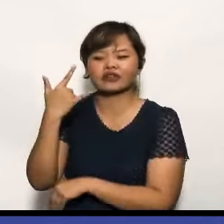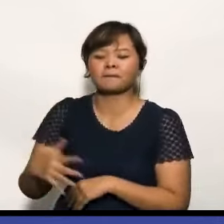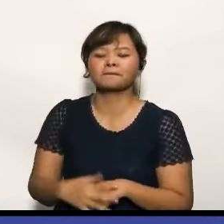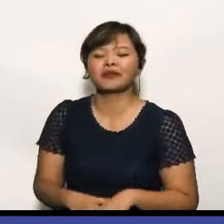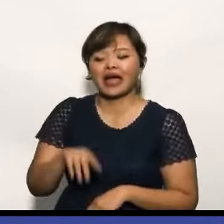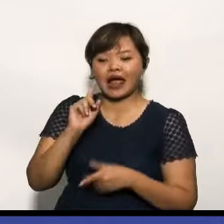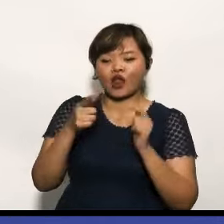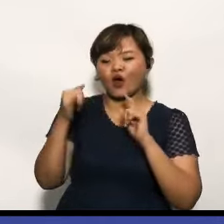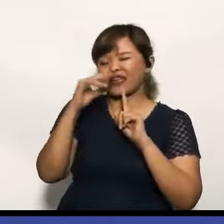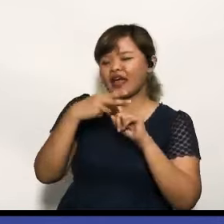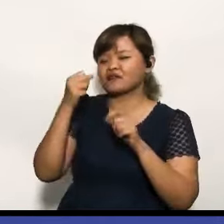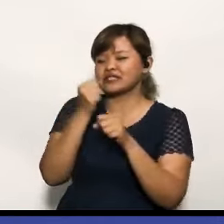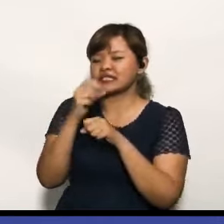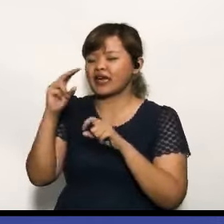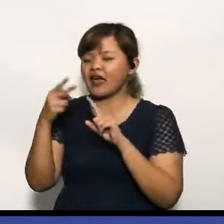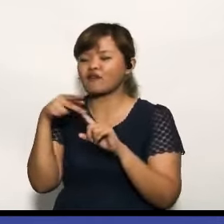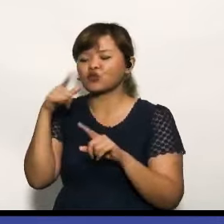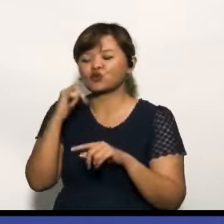In IFGF, progress matters.